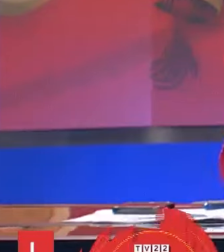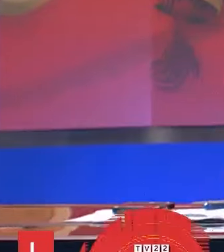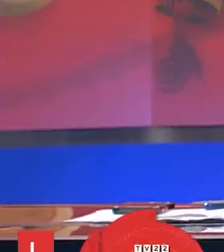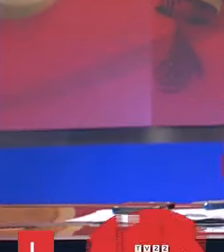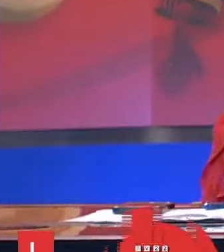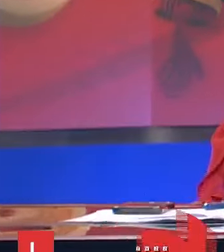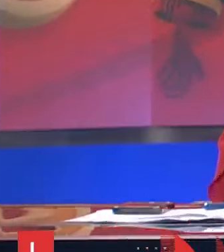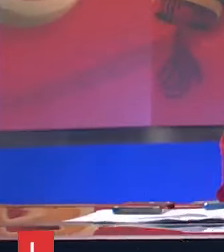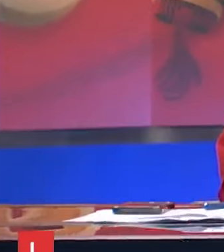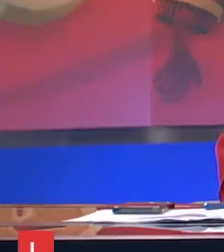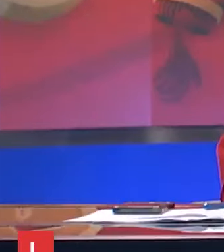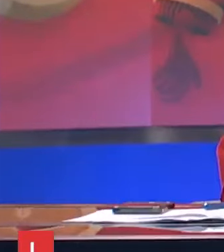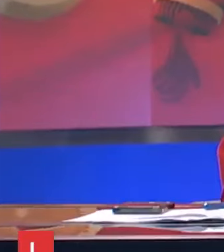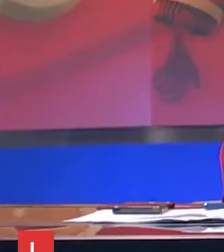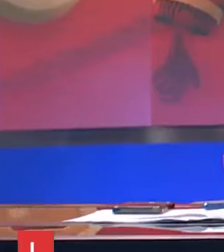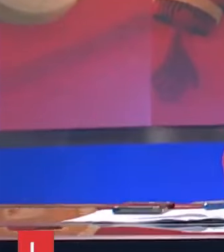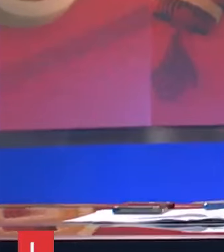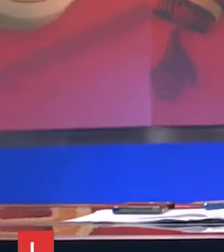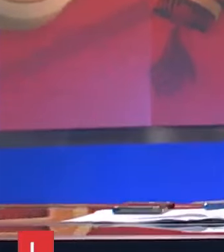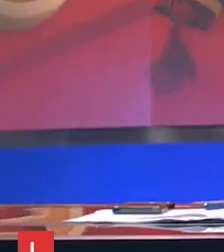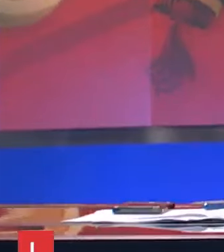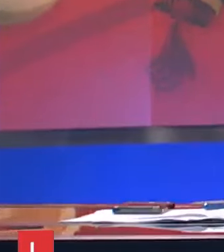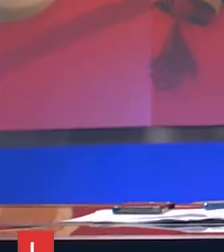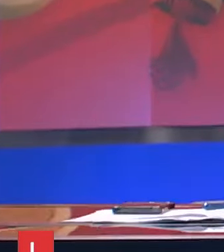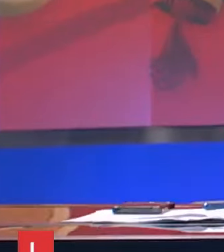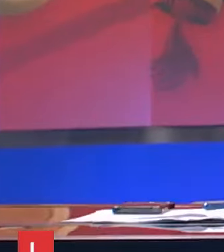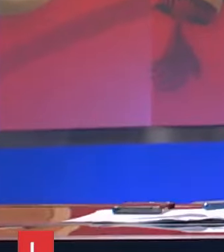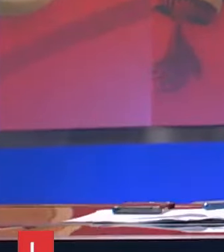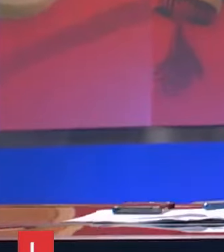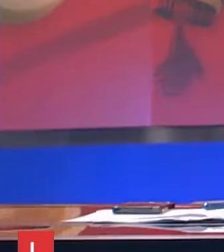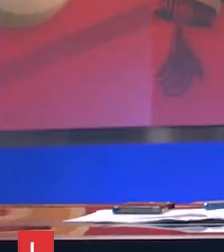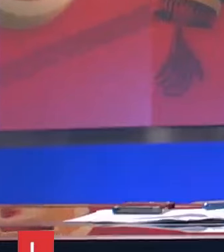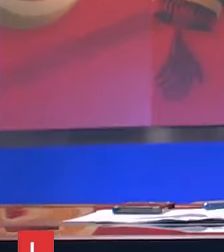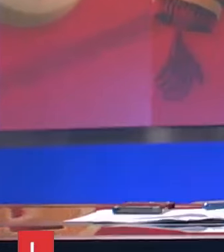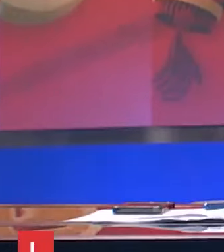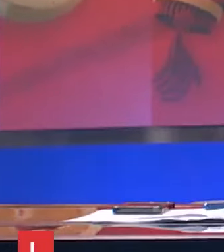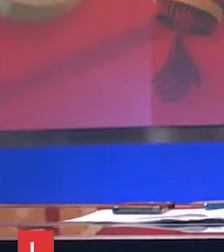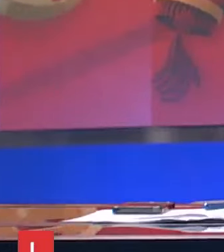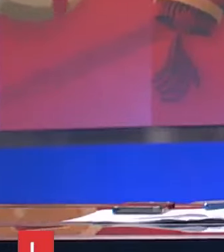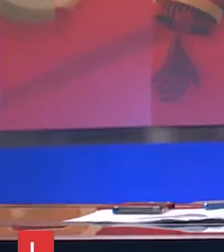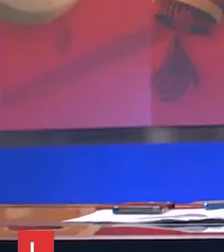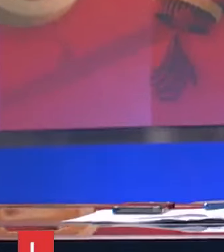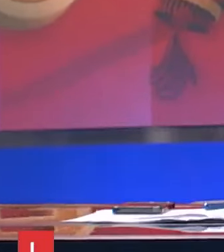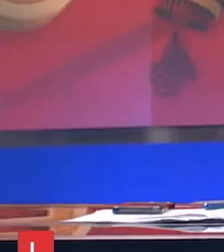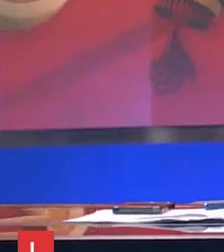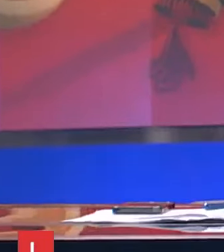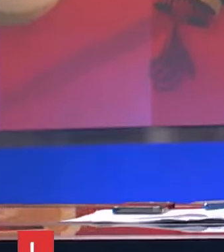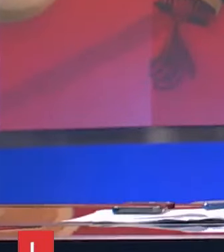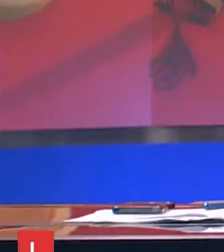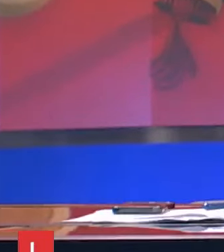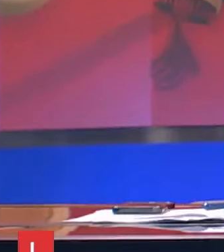นะครับกนง.ประชุมกัน5-2เสียงคงอัตราดอกเบี้ยแต่เขาบอกแหมพอเป็นแบบนี้มันก็ไม่เอกฉันท์นาเสียงก็แตกอ